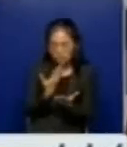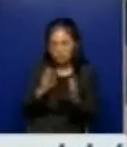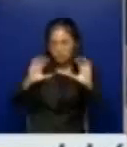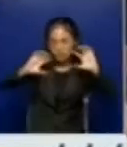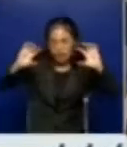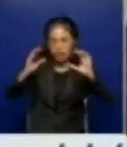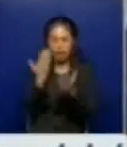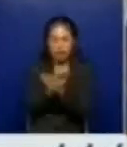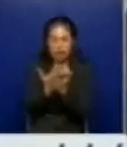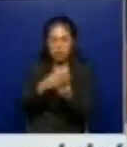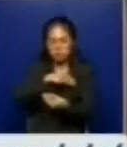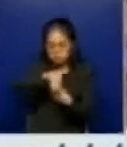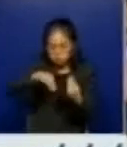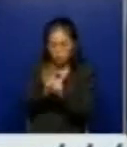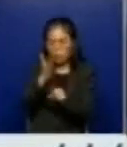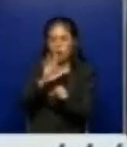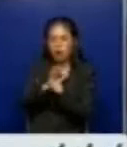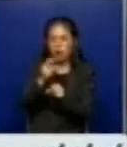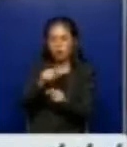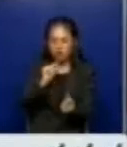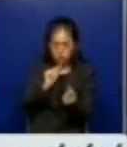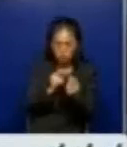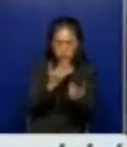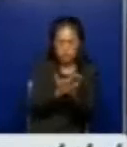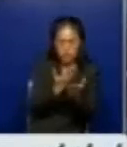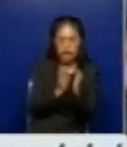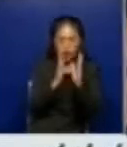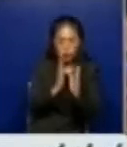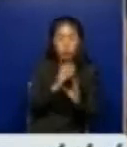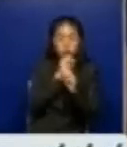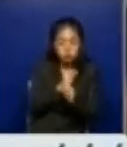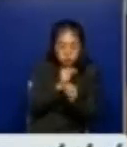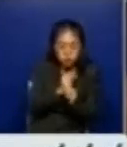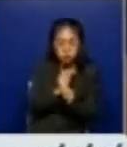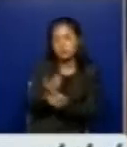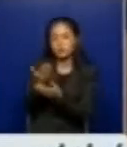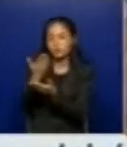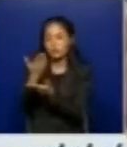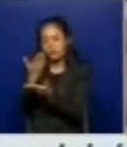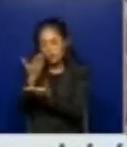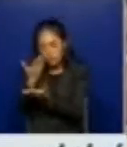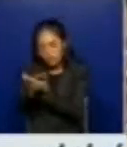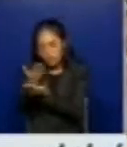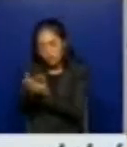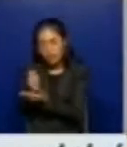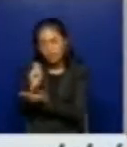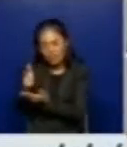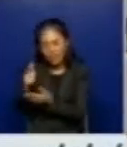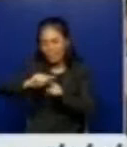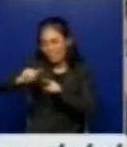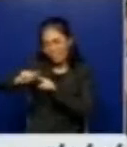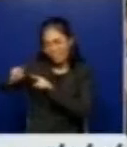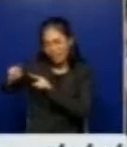ายไม่ว่าจะเป็นเงินเรื่องของผู้สูงอายุนะครับไม่ว่าจะเป็นเงินที่จะจ่ายค่าอะไรก็ตามเนี่ย